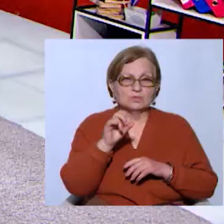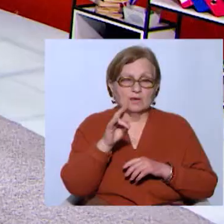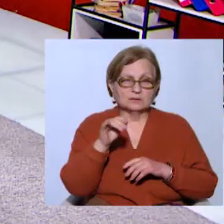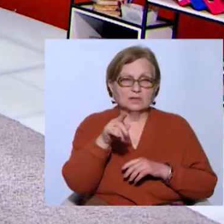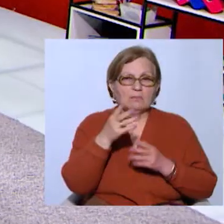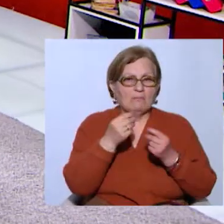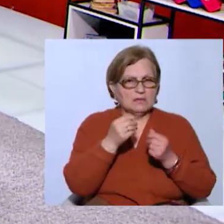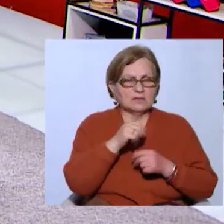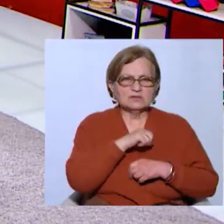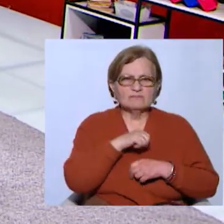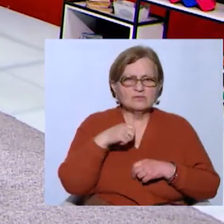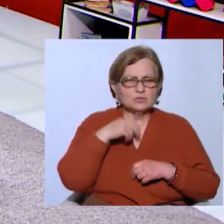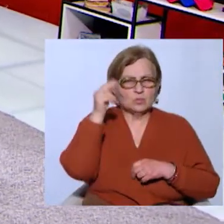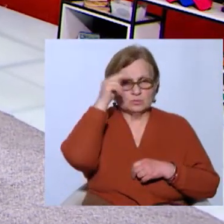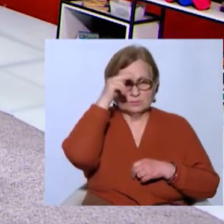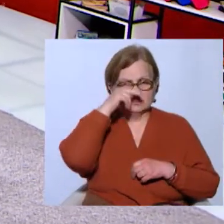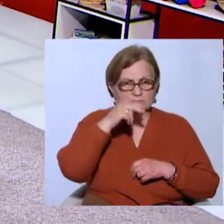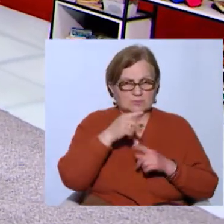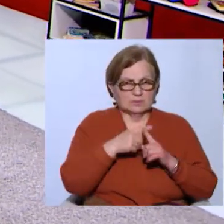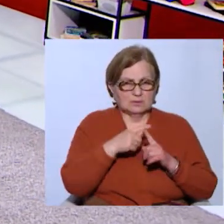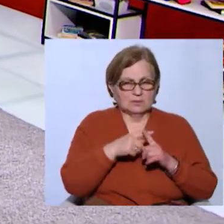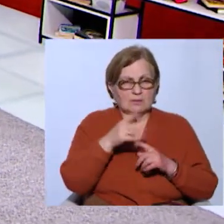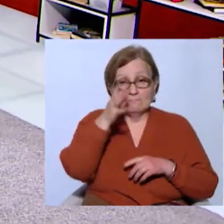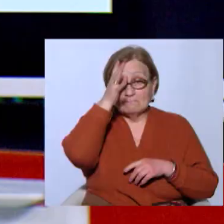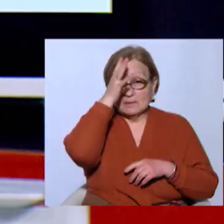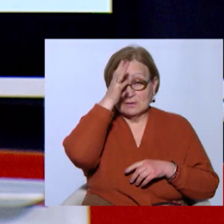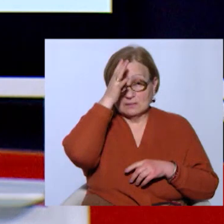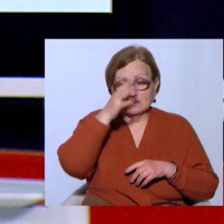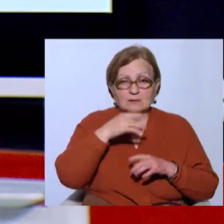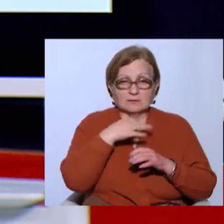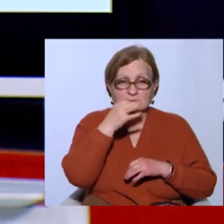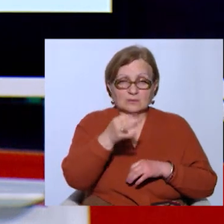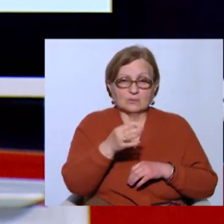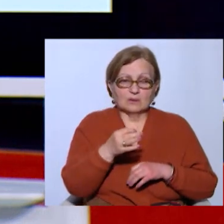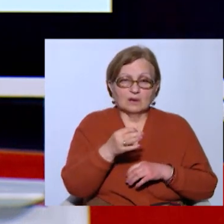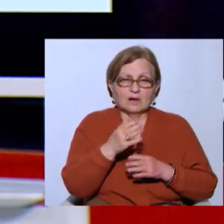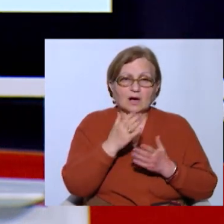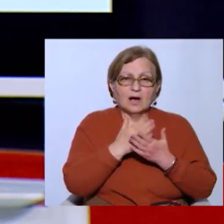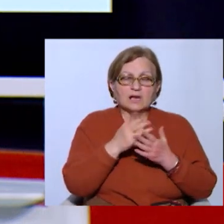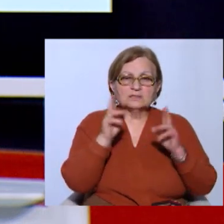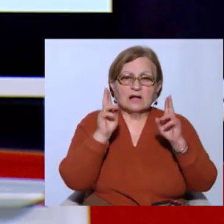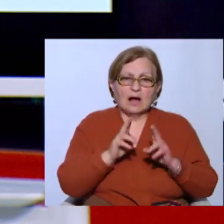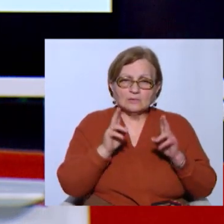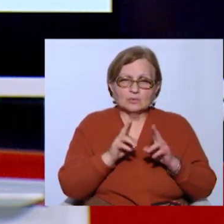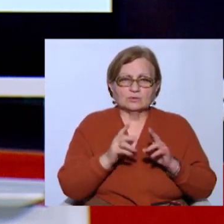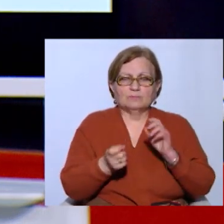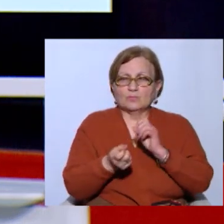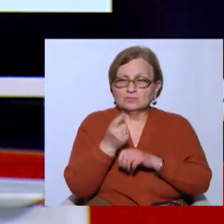რომელმაც თვითნასწავლი იყო. და ზოგადად მათემატიკა არის მეცნიერება, მე დასაწყისშიც გითხარით, ანუ კანონზომიერების